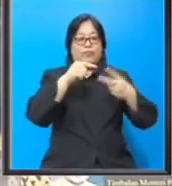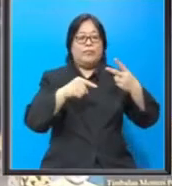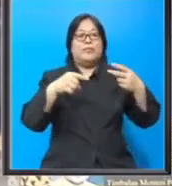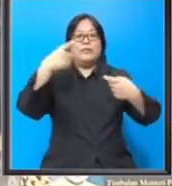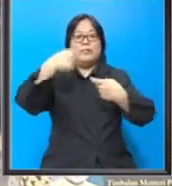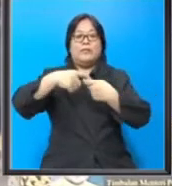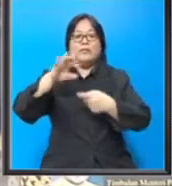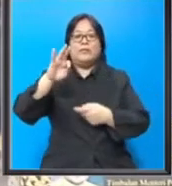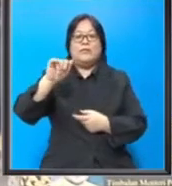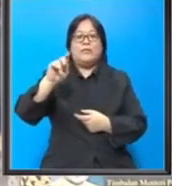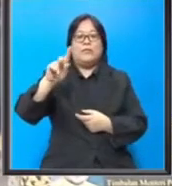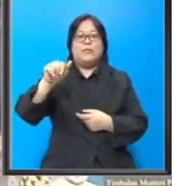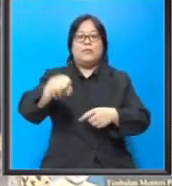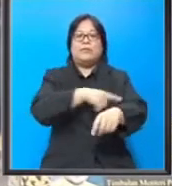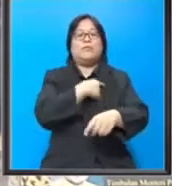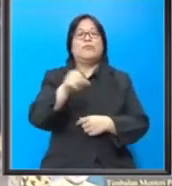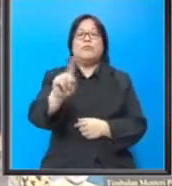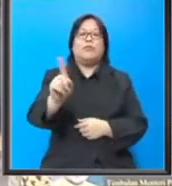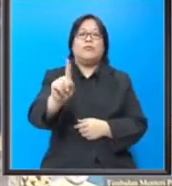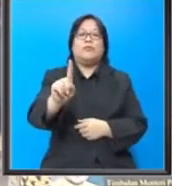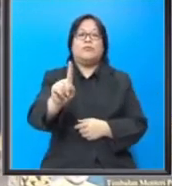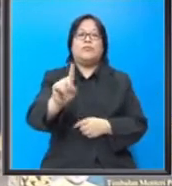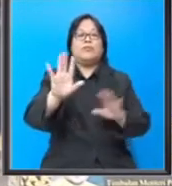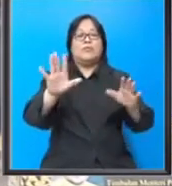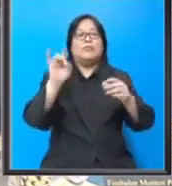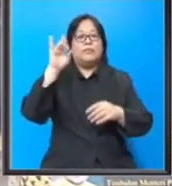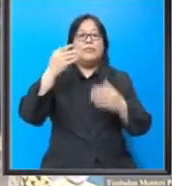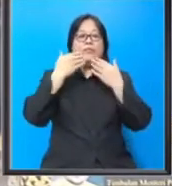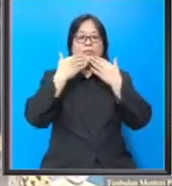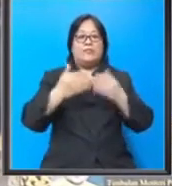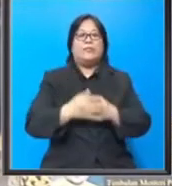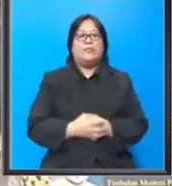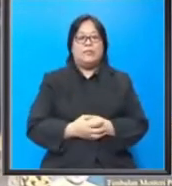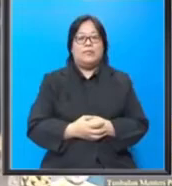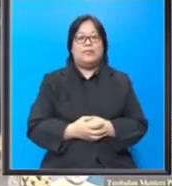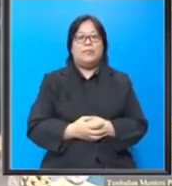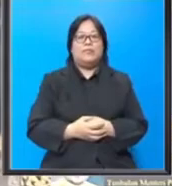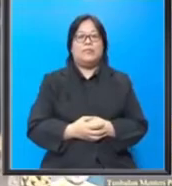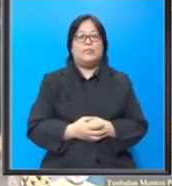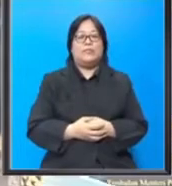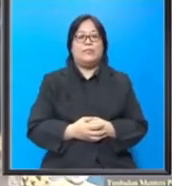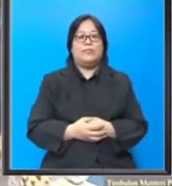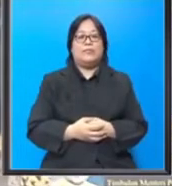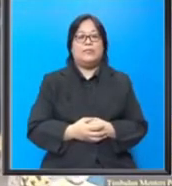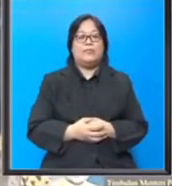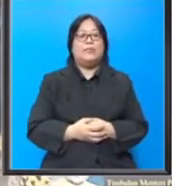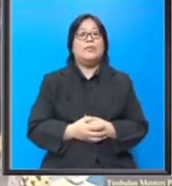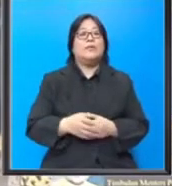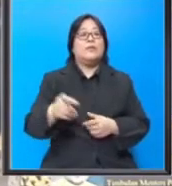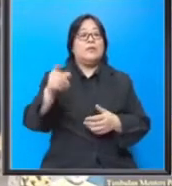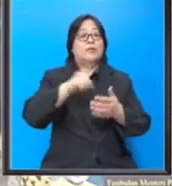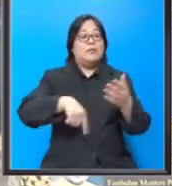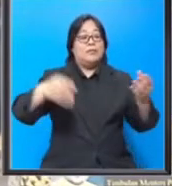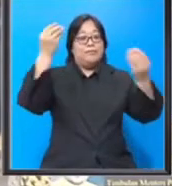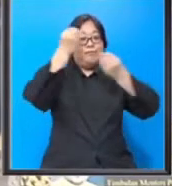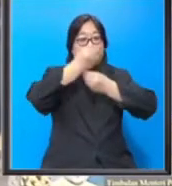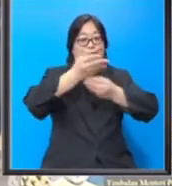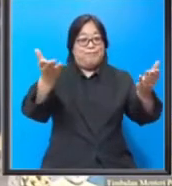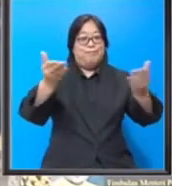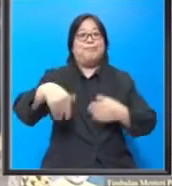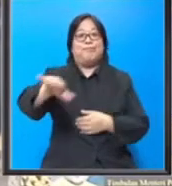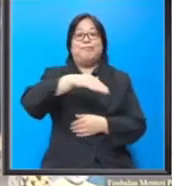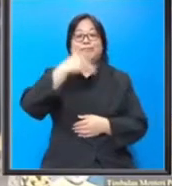fakta-fakta yang agak panjang tampil hanya salah Makasih sebagaimana yang dimaklumi kan semua sudah